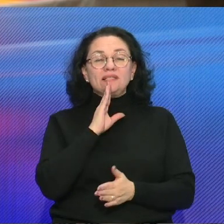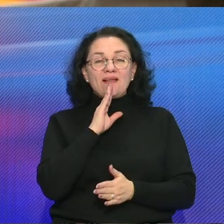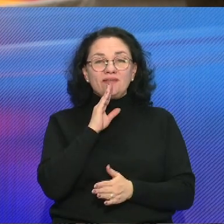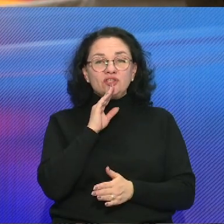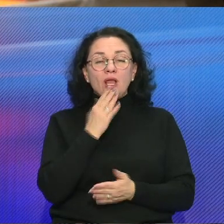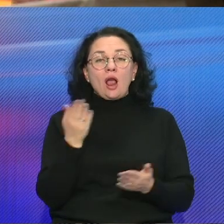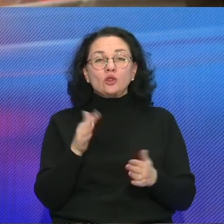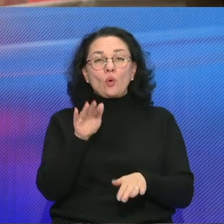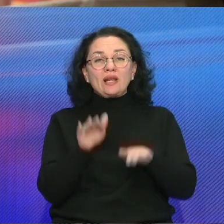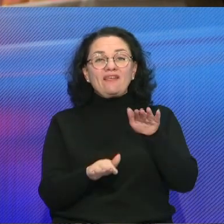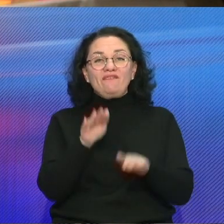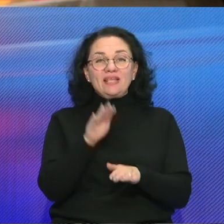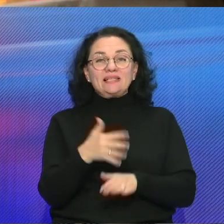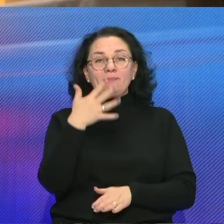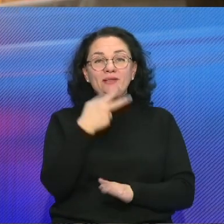57